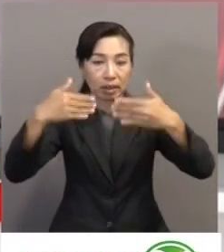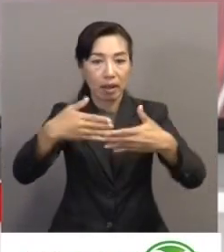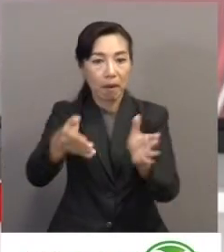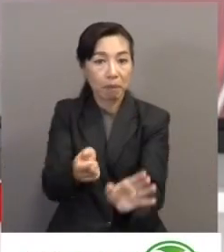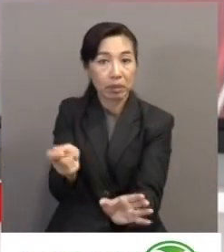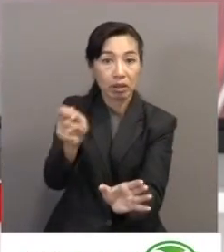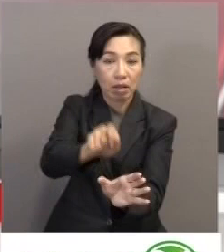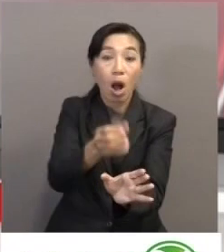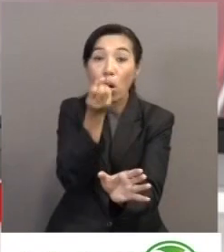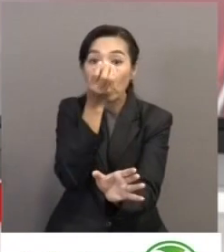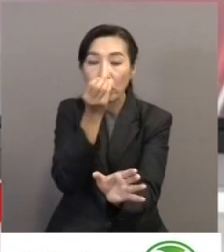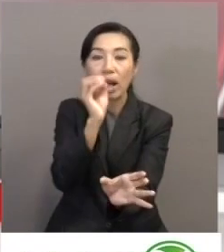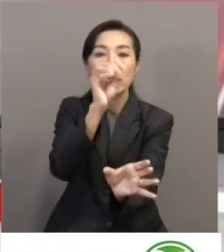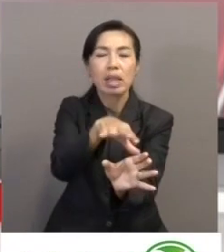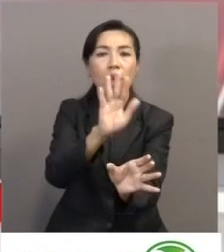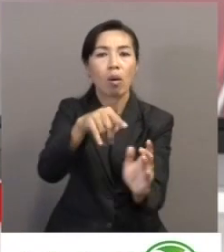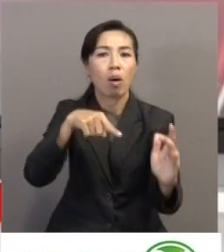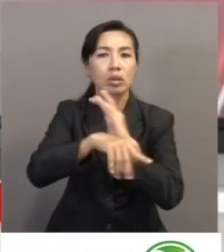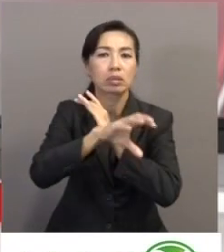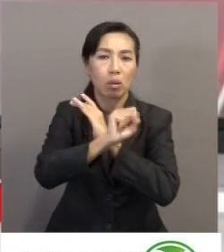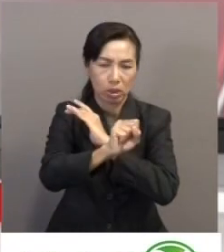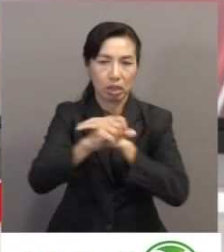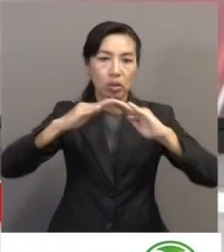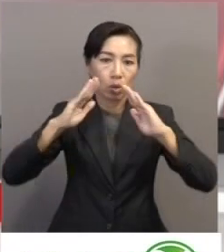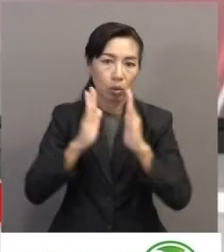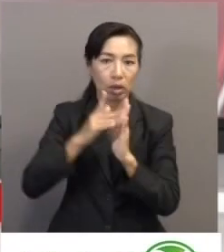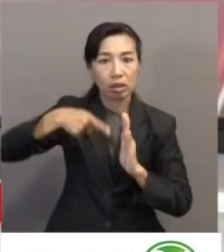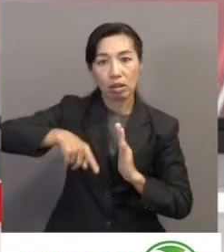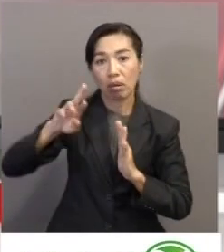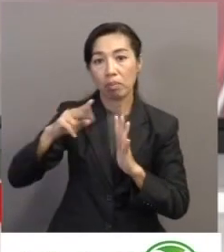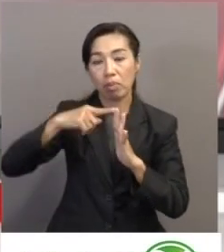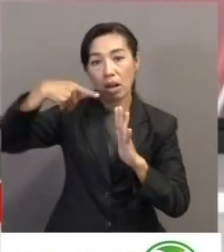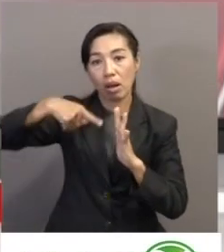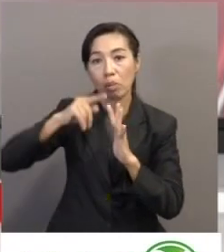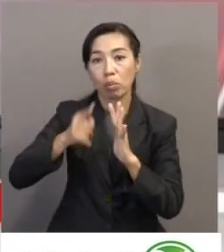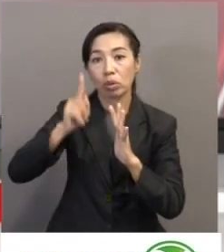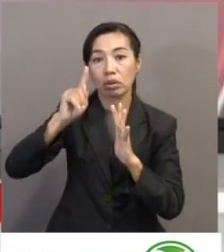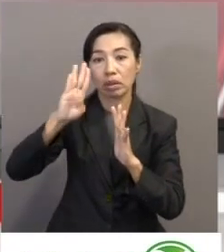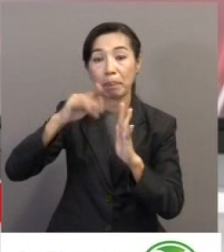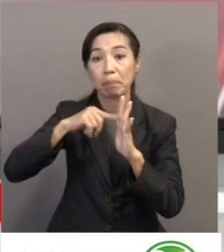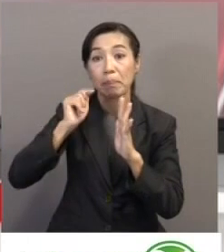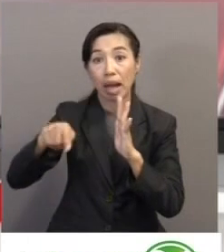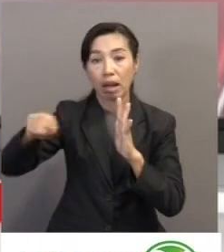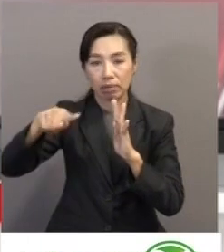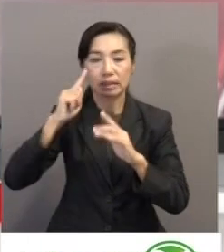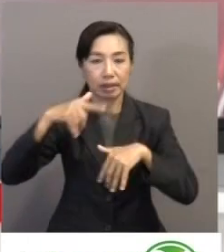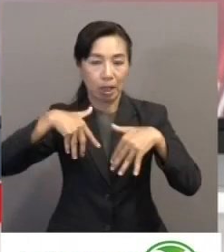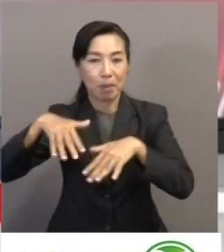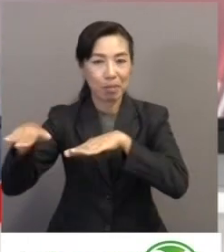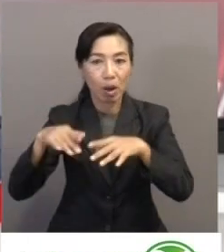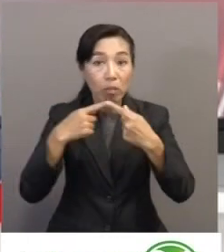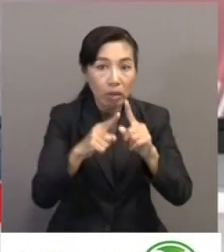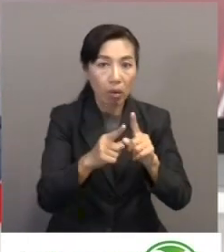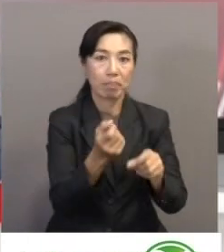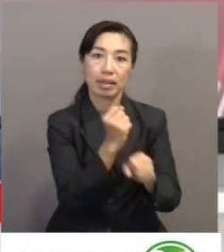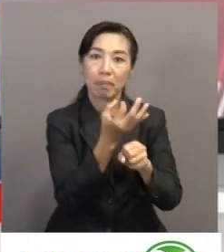ทจังหวัดสระบุรีครับชาวบ้านในพื้นที่เองก็กำลังเตรียมงานนะครับแต่วันนี้จะพาไปดูอีกหนึ่งอาชีพเสริมนะครับของชาวบ้านครับเขามาปลูกด